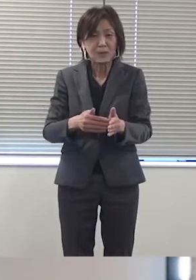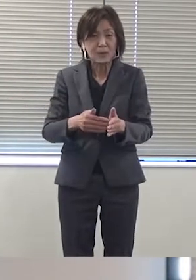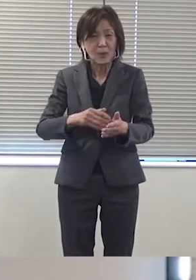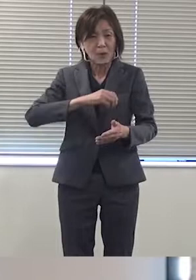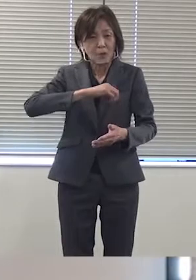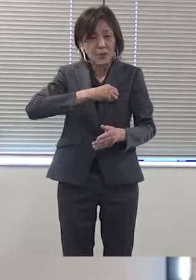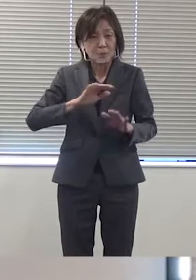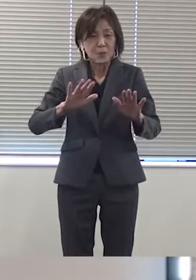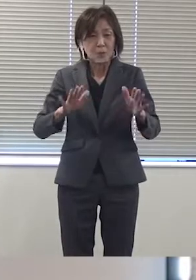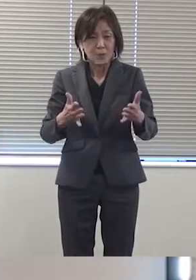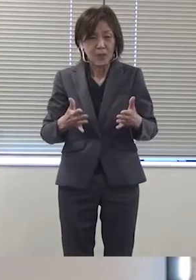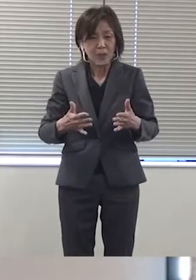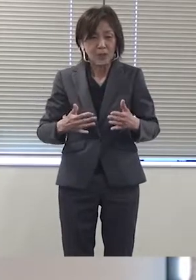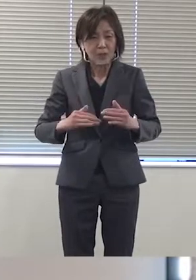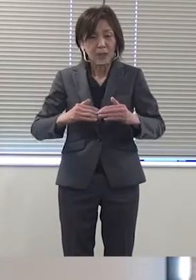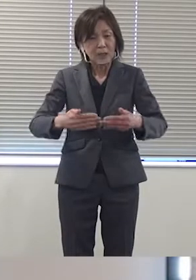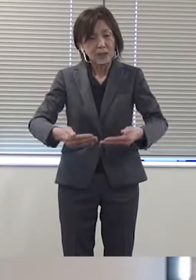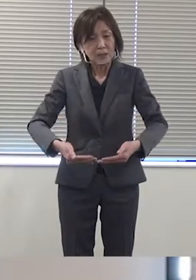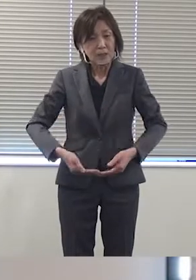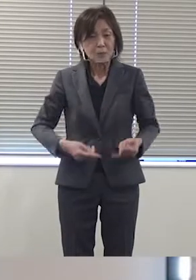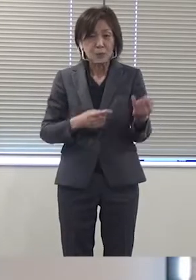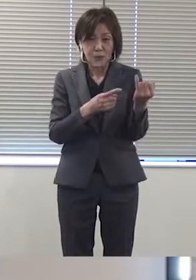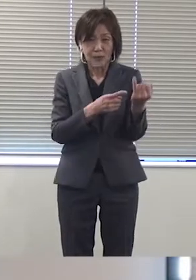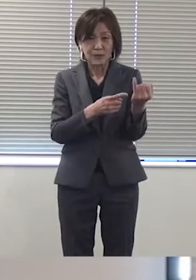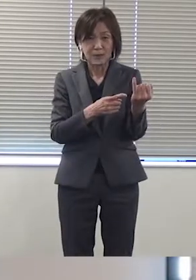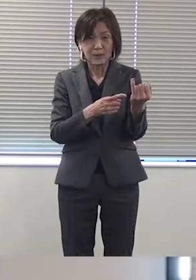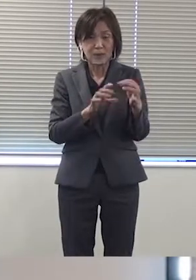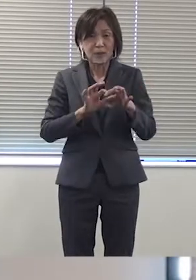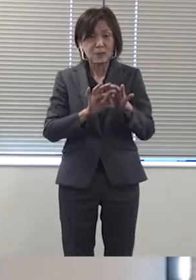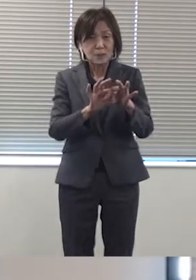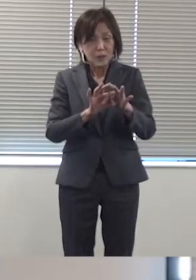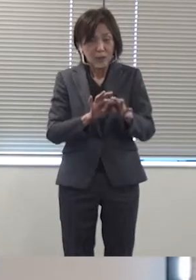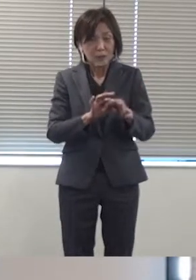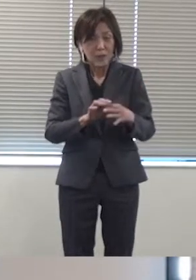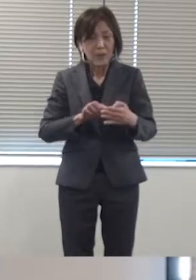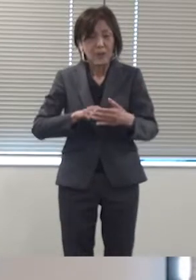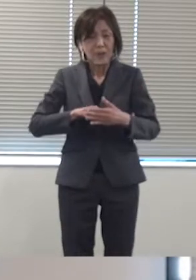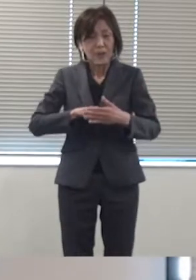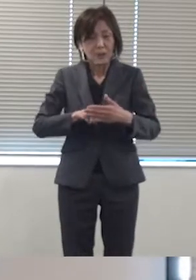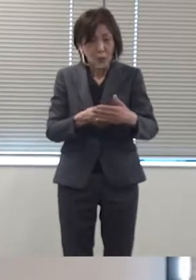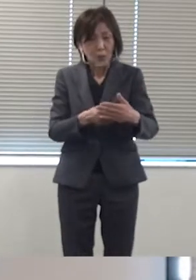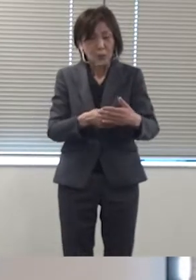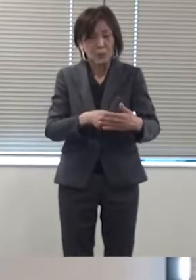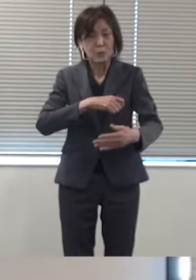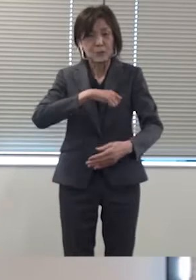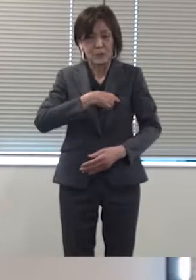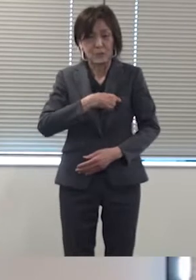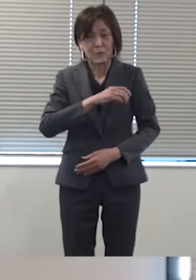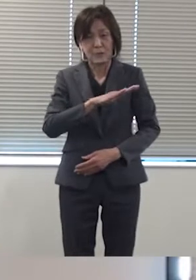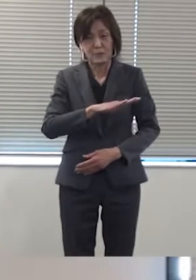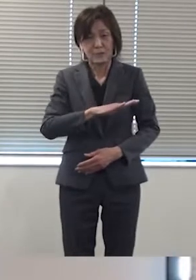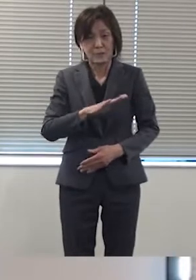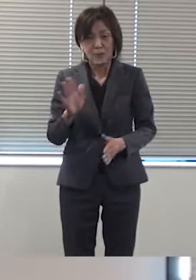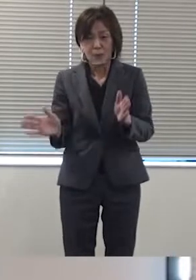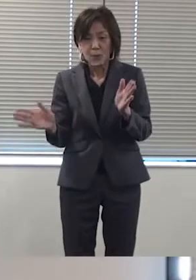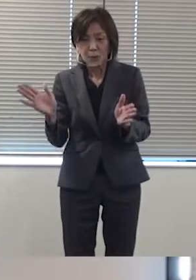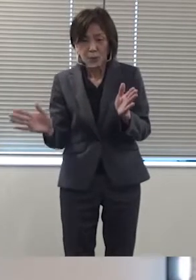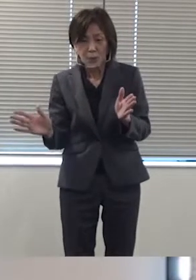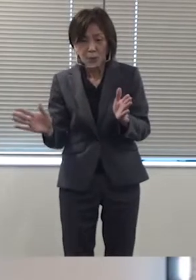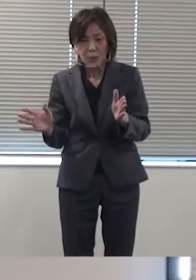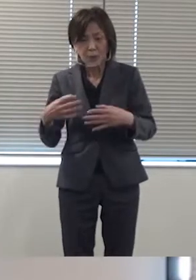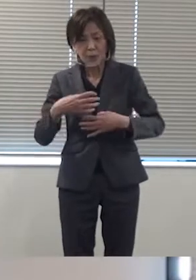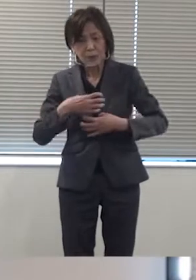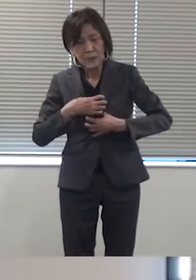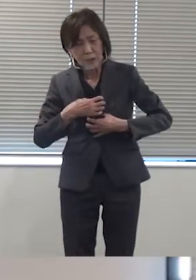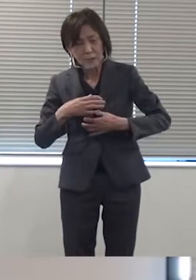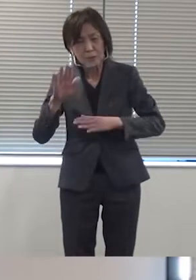がついてなかった妊婦さんについては努力義務が正式につきました。子どもさんについてはまだちょっと治験が十分まだ